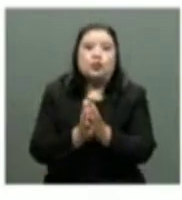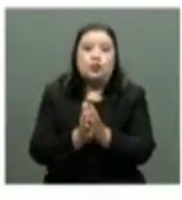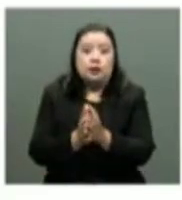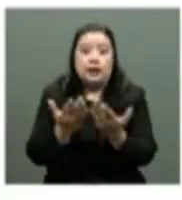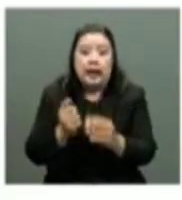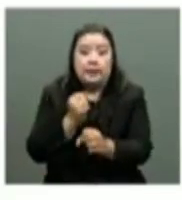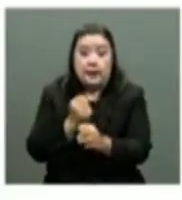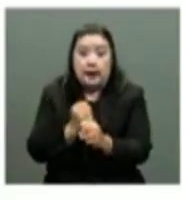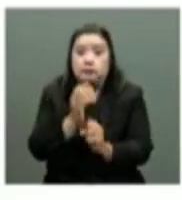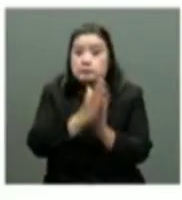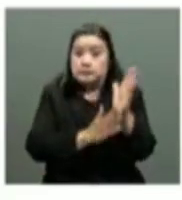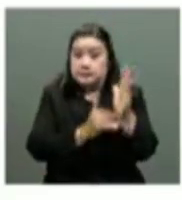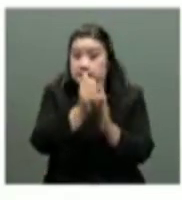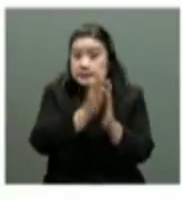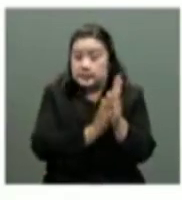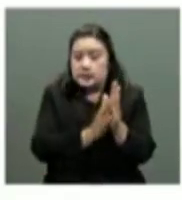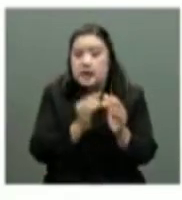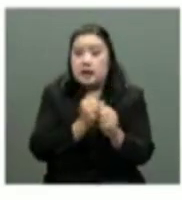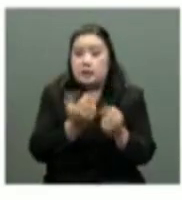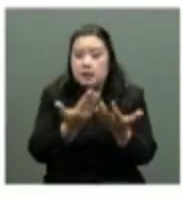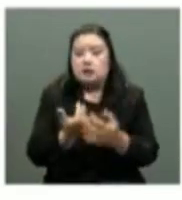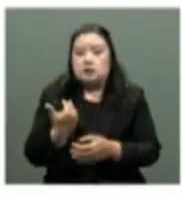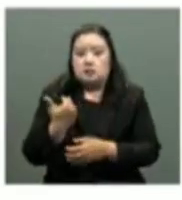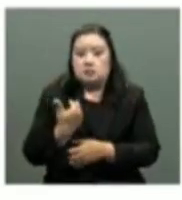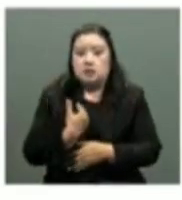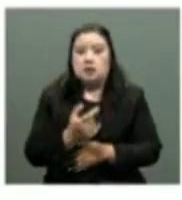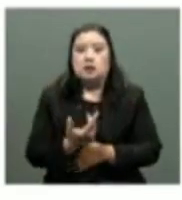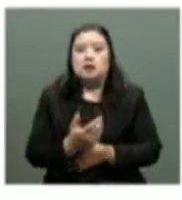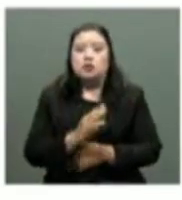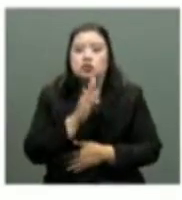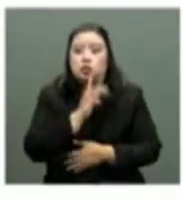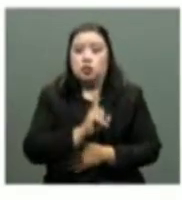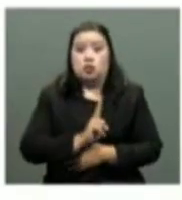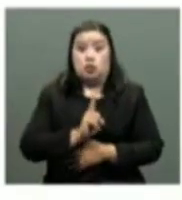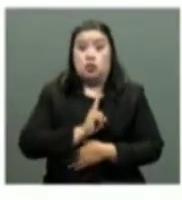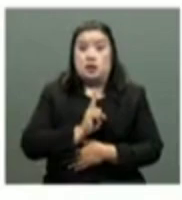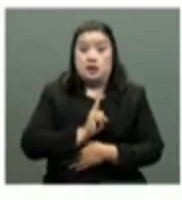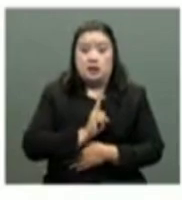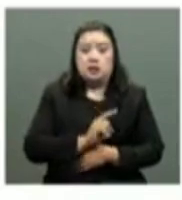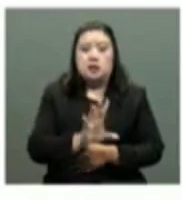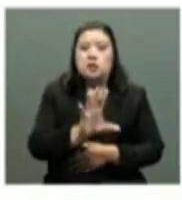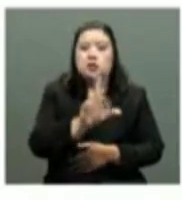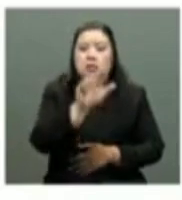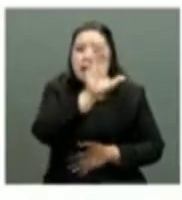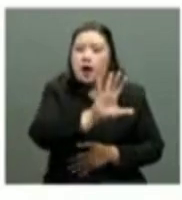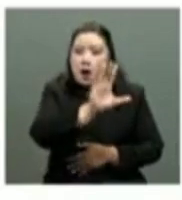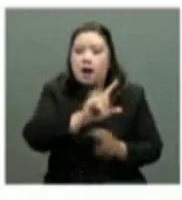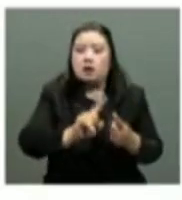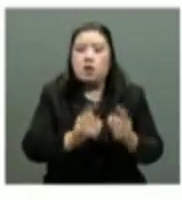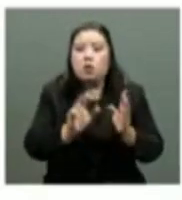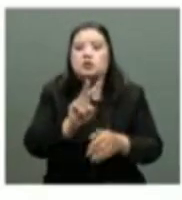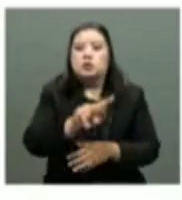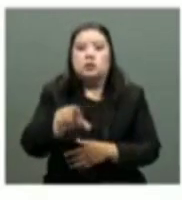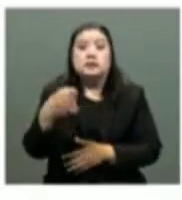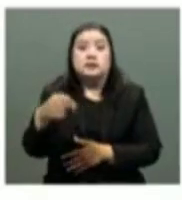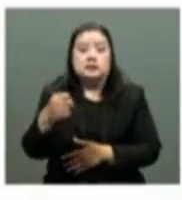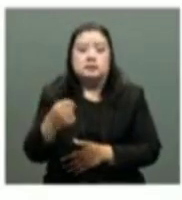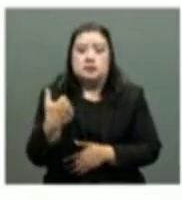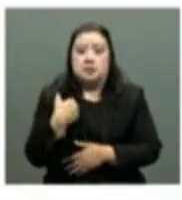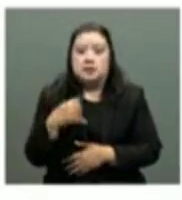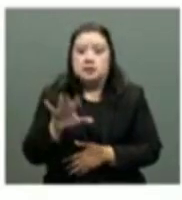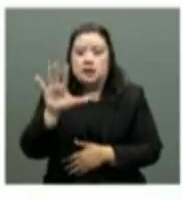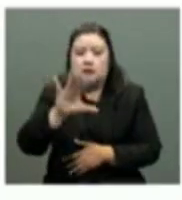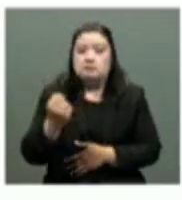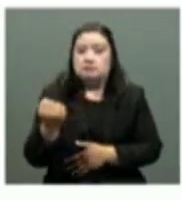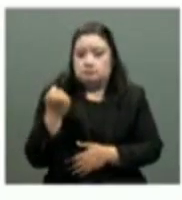งสีนะครับว่า1รายนี่สีออกเป็นชมพูบางจางๆ2ถึง10รายนี้ก็จะเข้มขึ้นมาหน่อยนึ